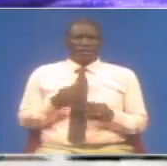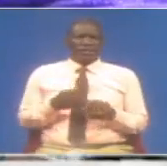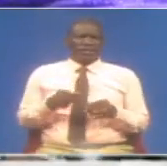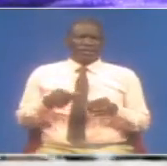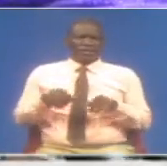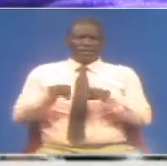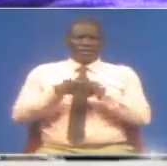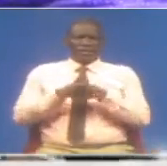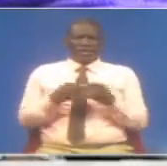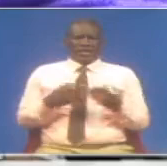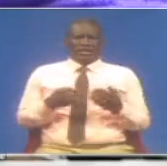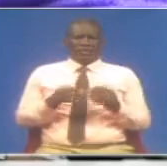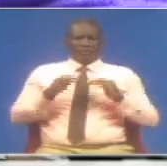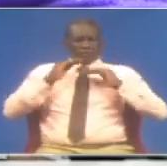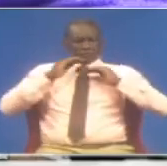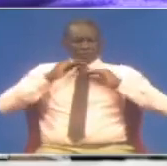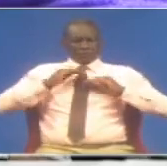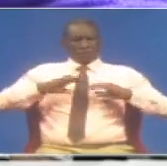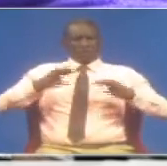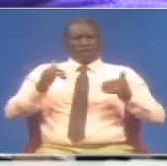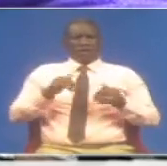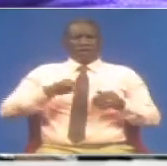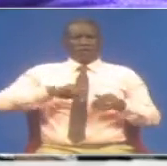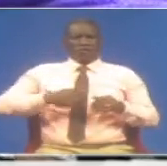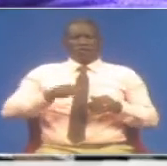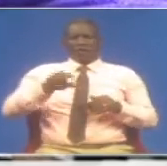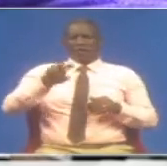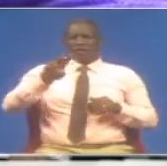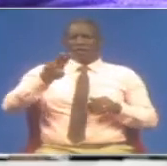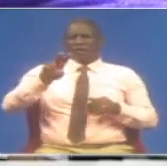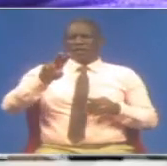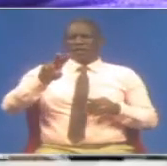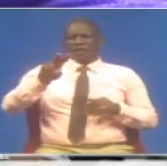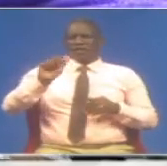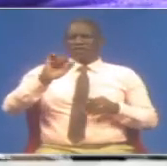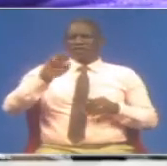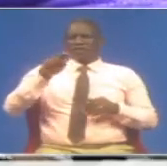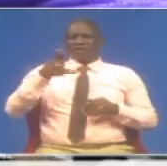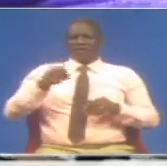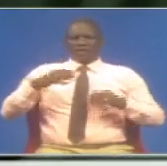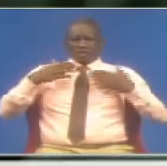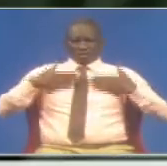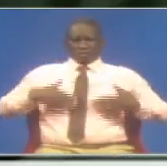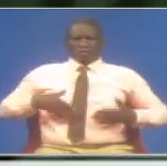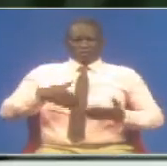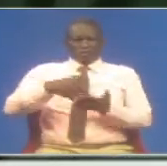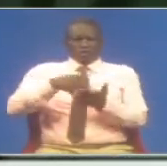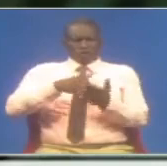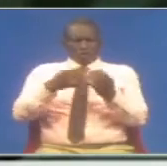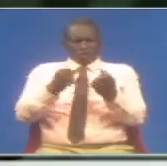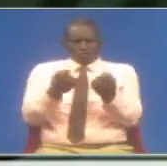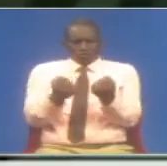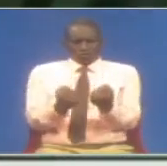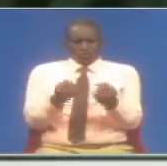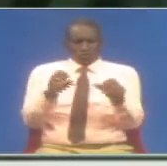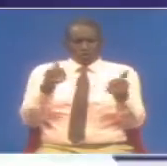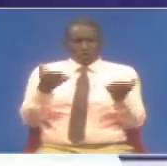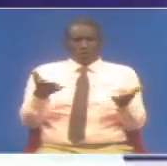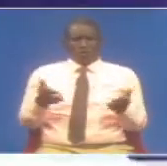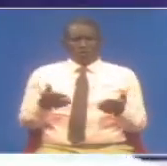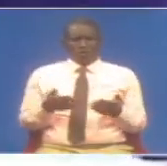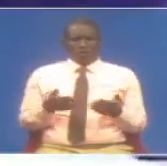like a total relaxation as kaizo maven. At least mwili umekuwa kwa mwepesi. Client have a limit. Kuna